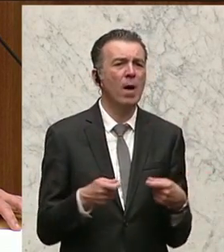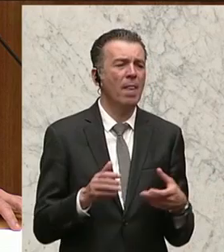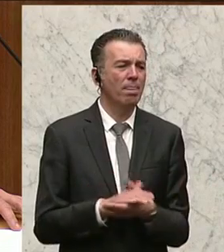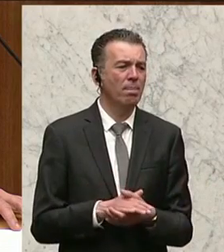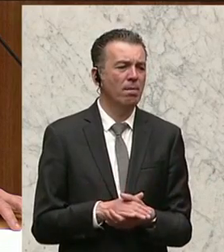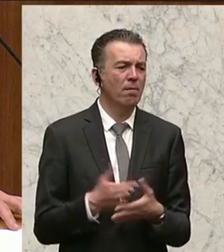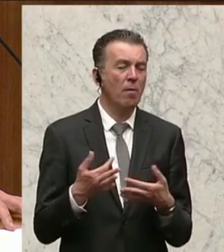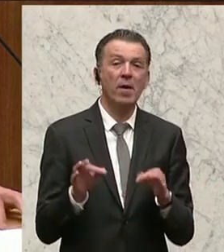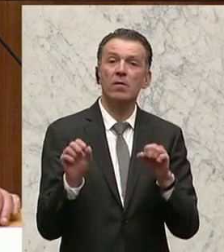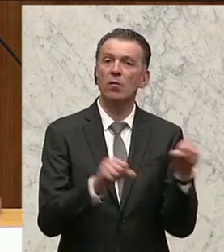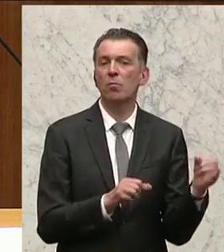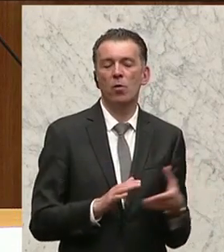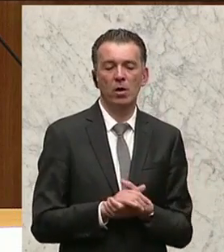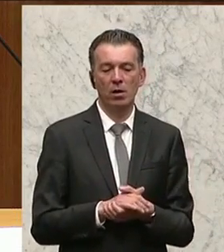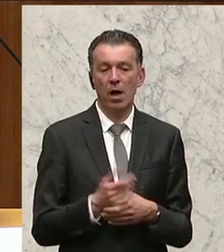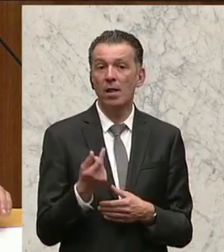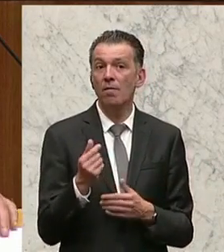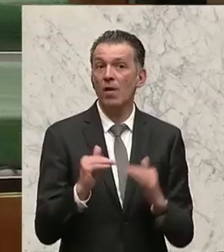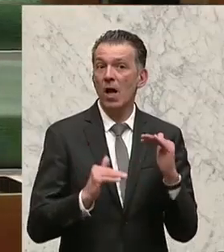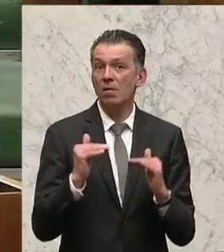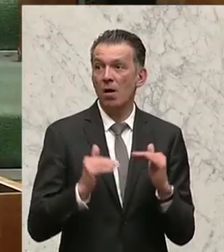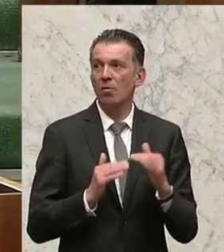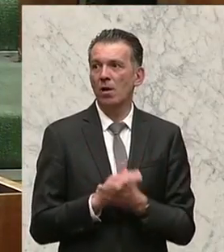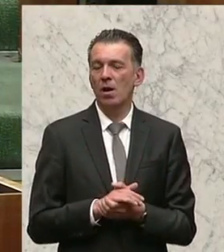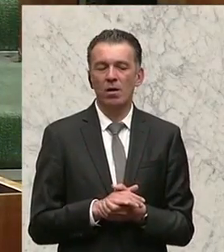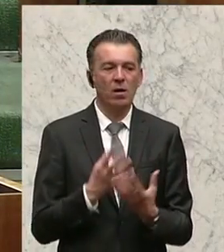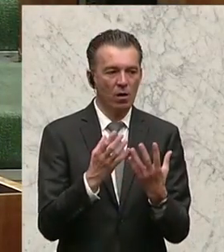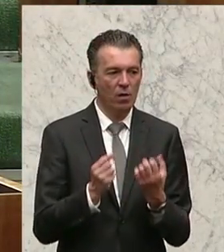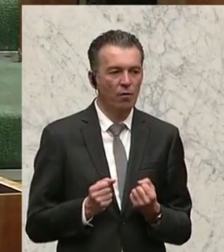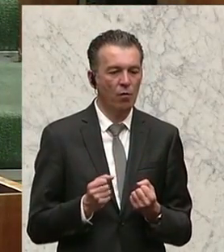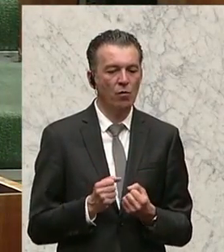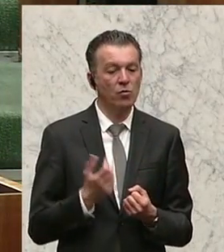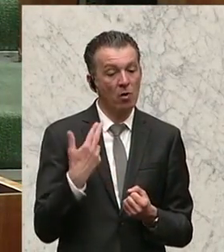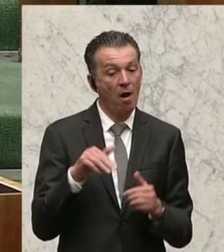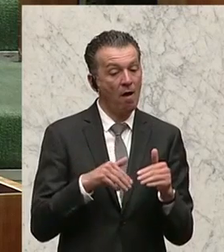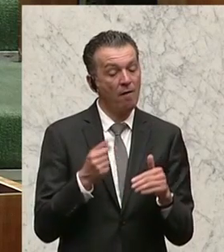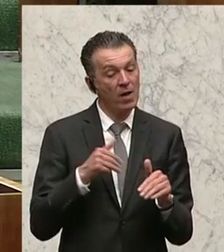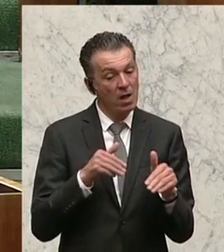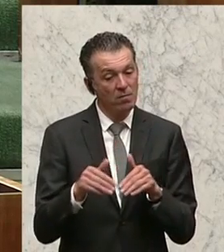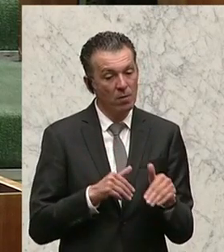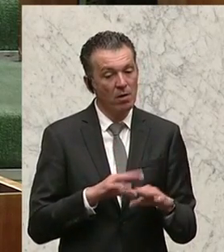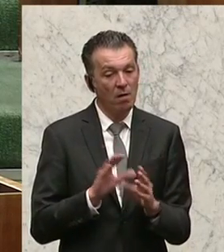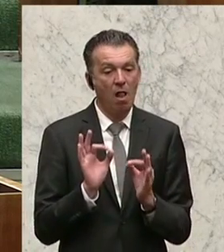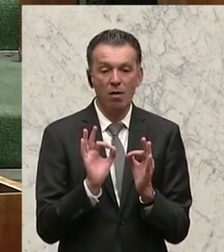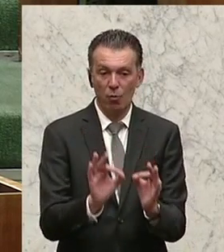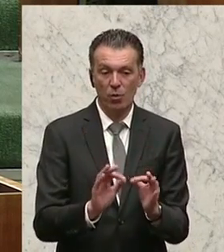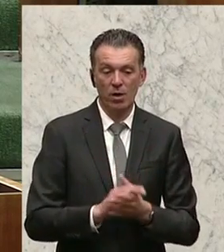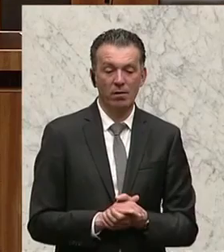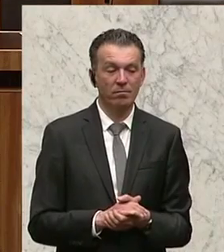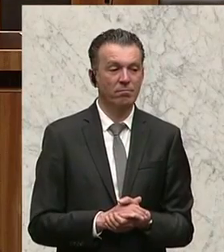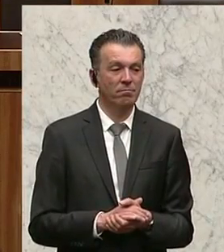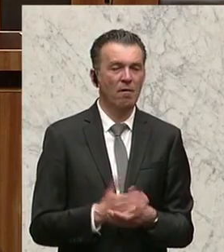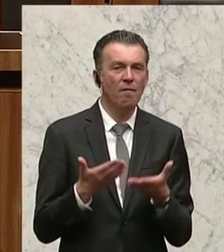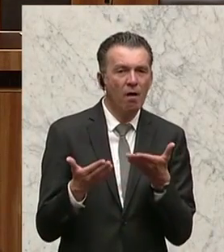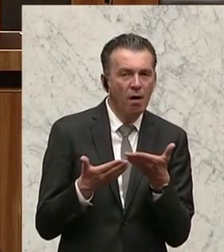da Verbesserungsmöglichkeiten im Rahmen des Finanzausgleiches, und ich wünsche hier Ihnen, Herr Finanzminister, wirklich alles Gute in